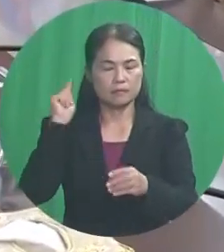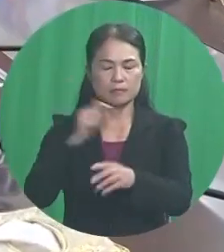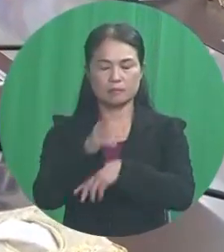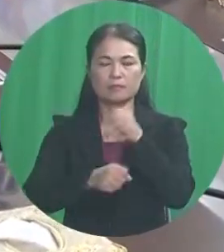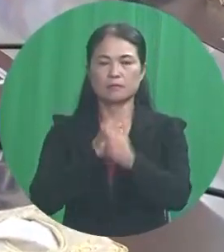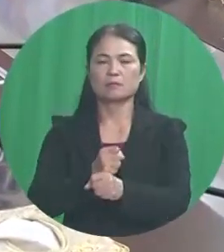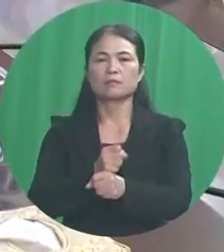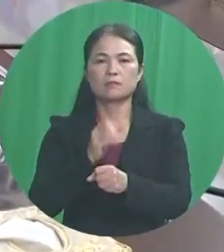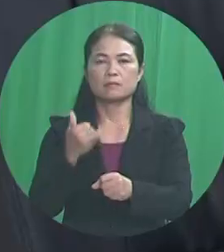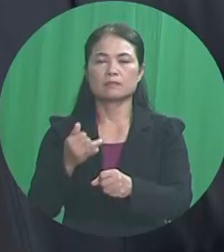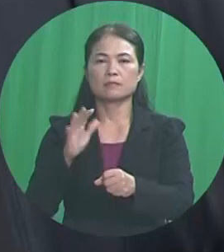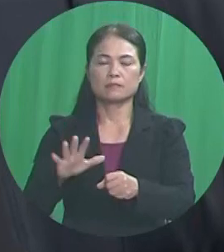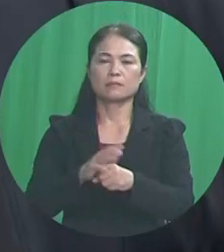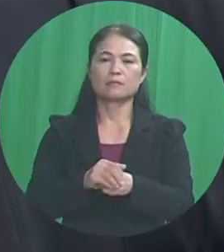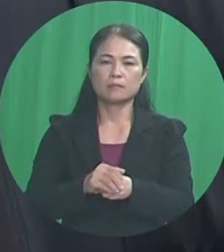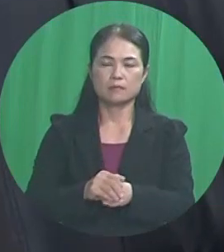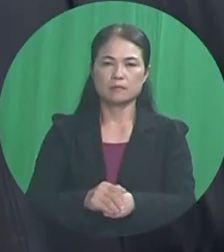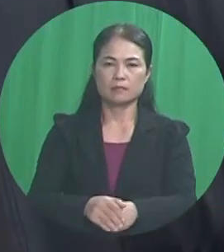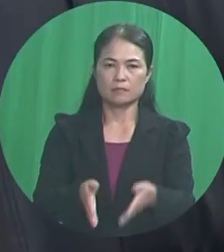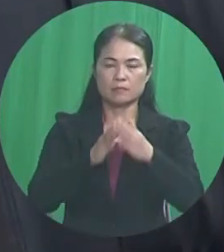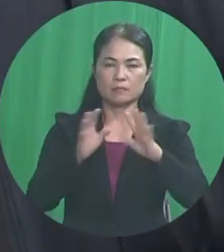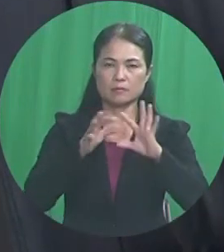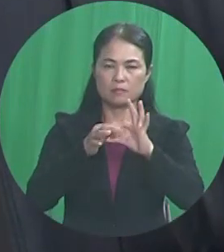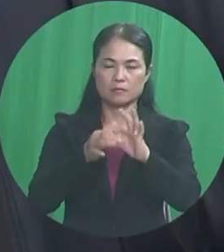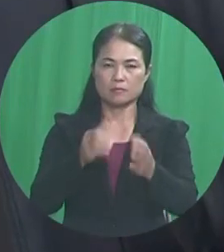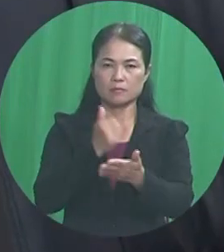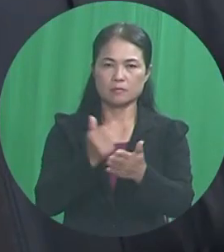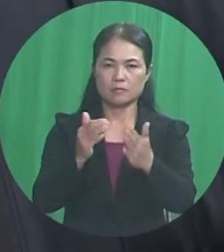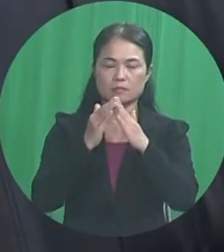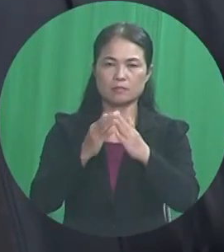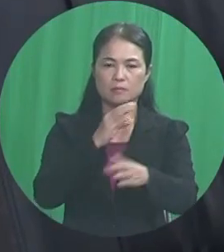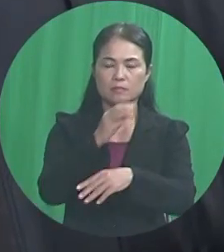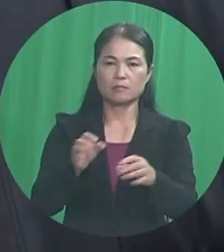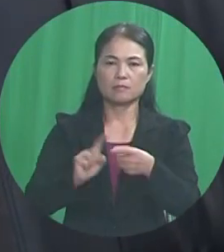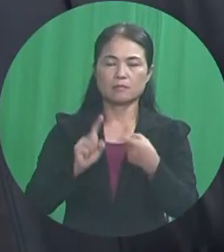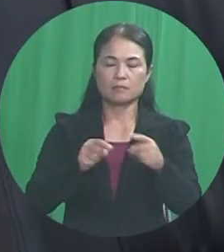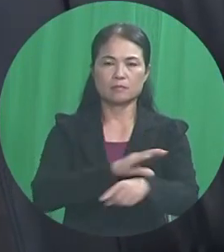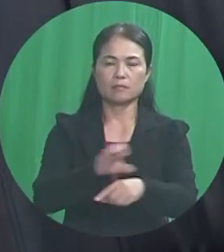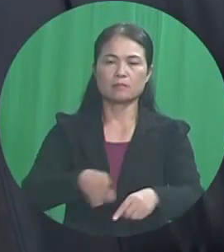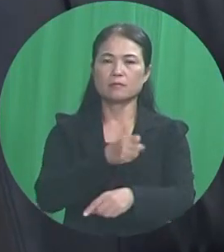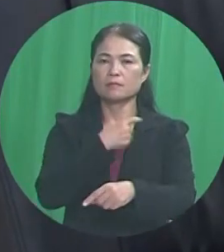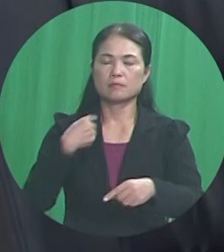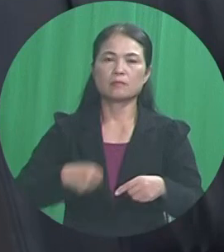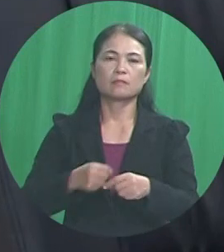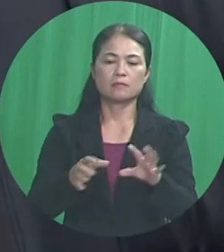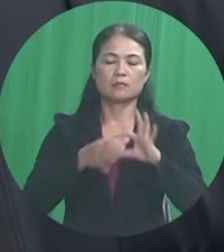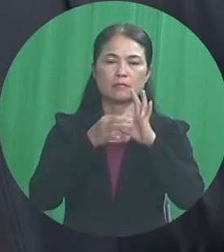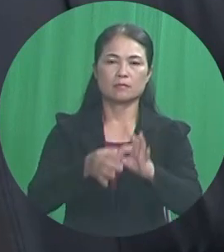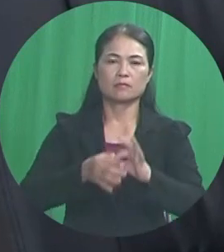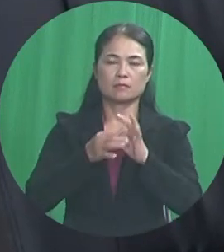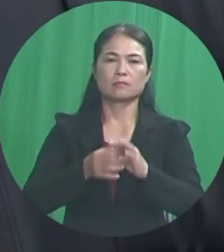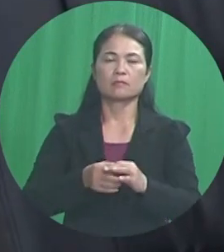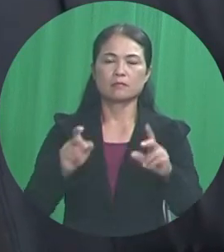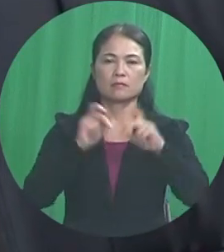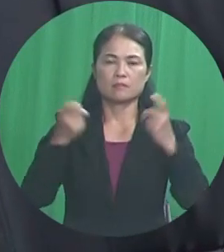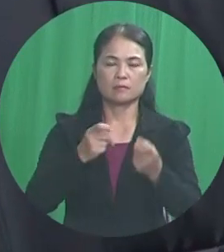សាវរីយ៍លេខទី65នៃការបង្កើតទំនាក់ទំនងការទូតនិងឆ្នាំមិត្តភាពកម្ពុជាចិននិងកិច្ចសហប្រតិបត្តិការរវាង